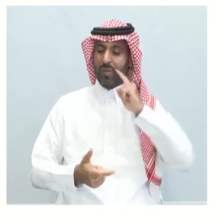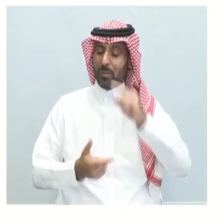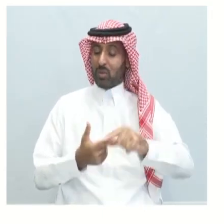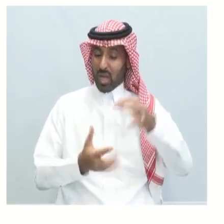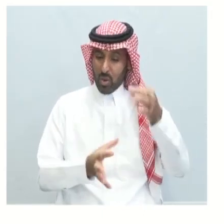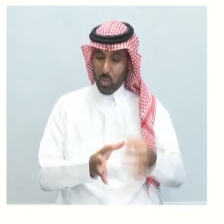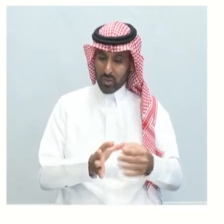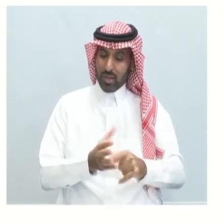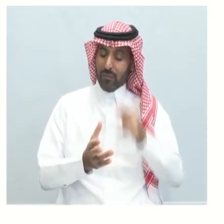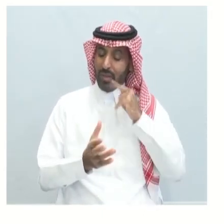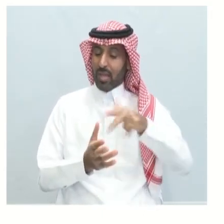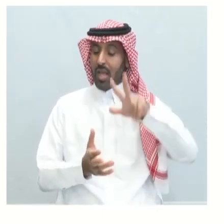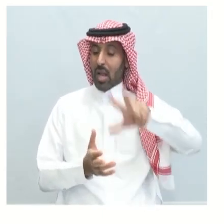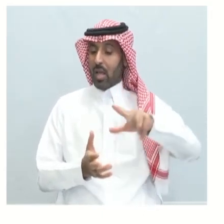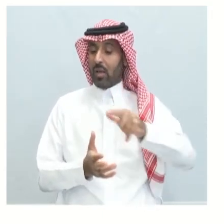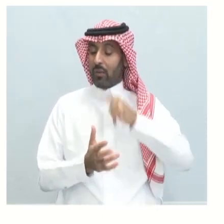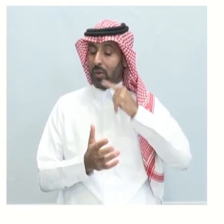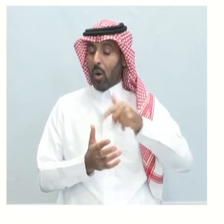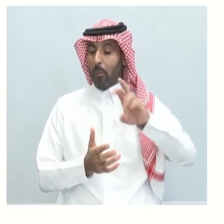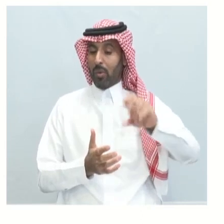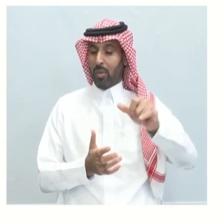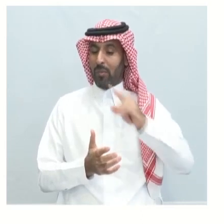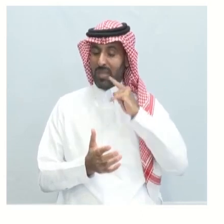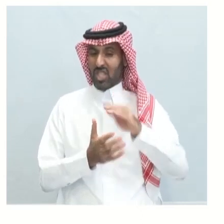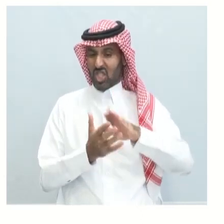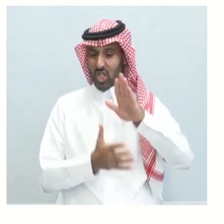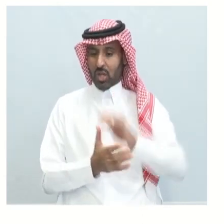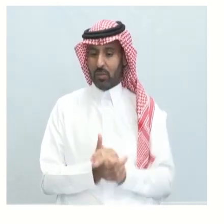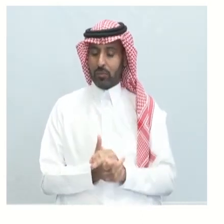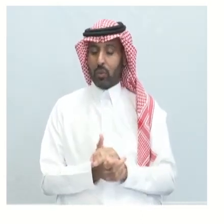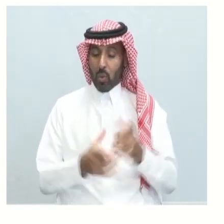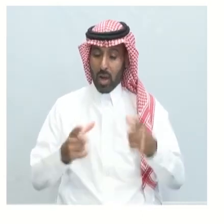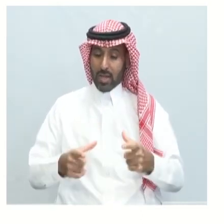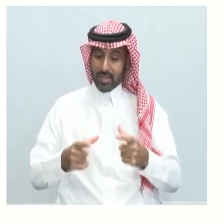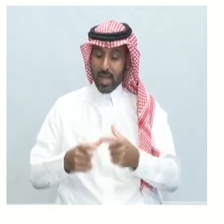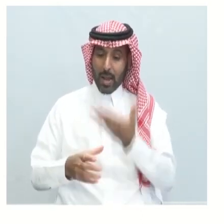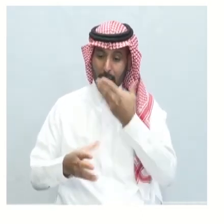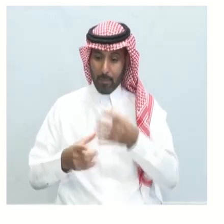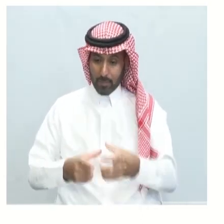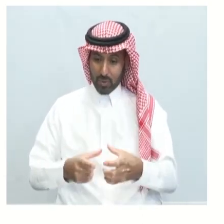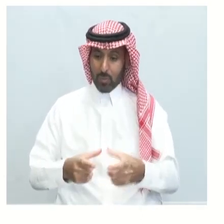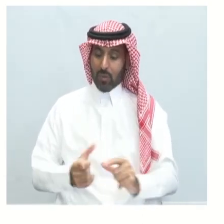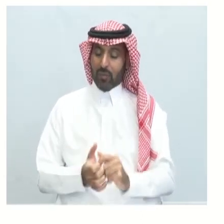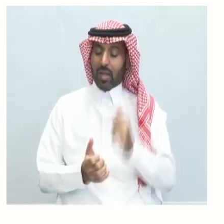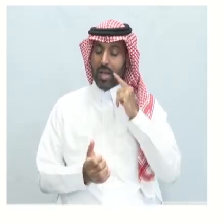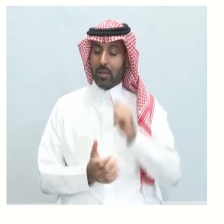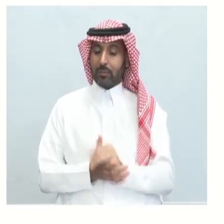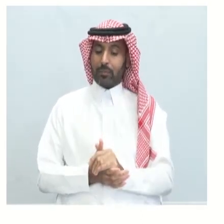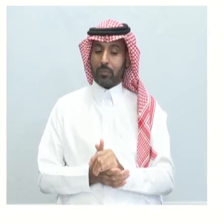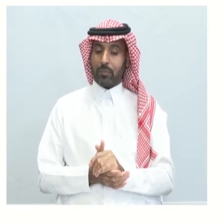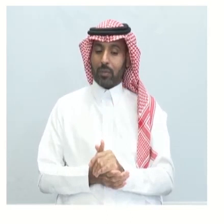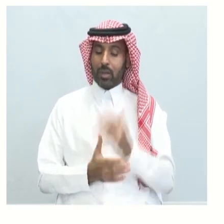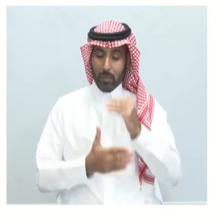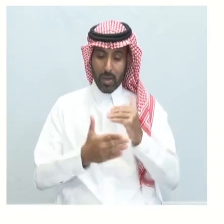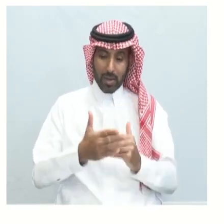وخزان ام رضمه في الجزء الشرقي منها وخزان ساق في الوسط والشمال الغربي وخزانات